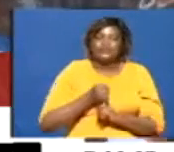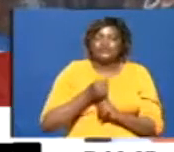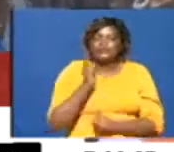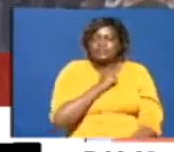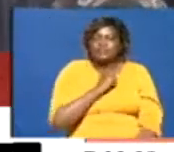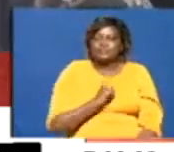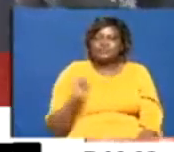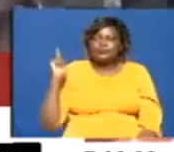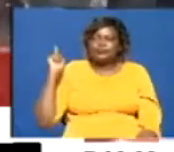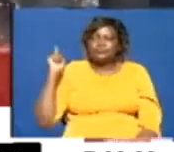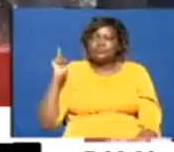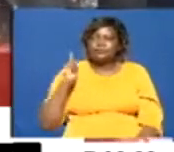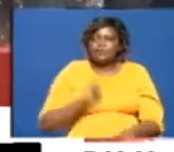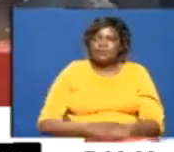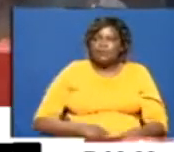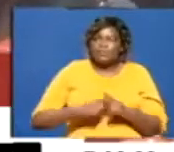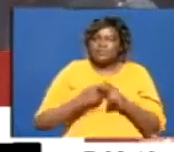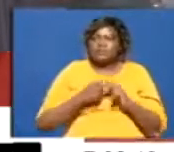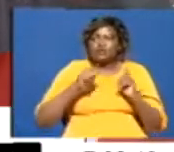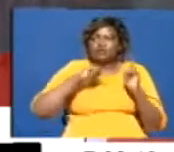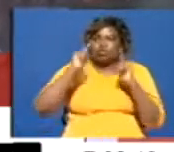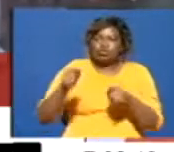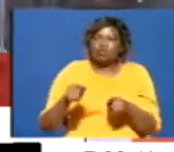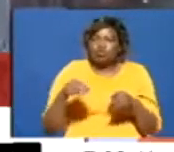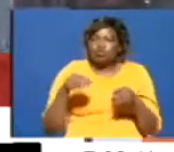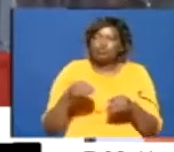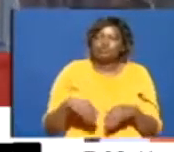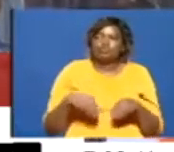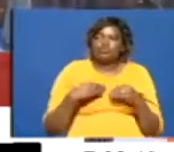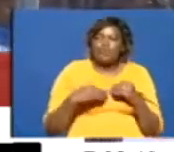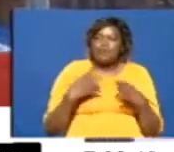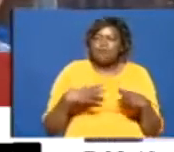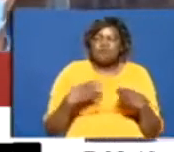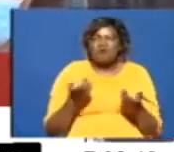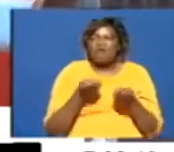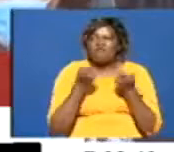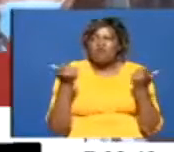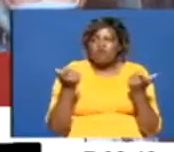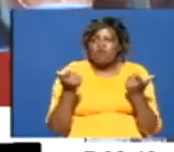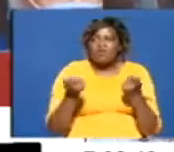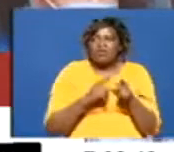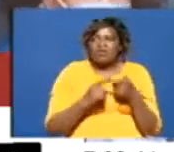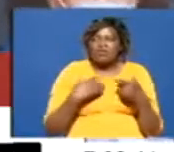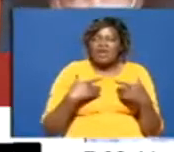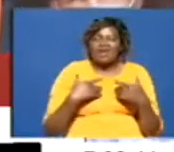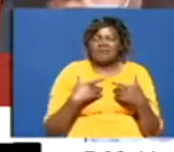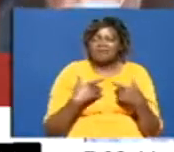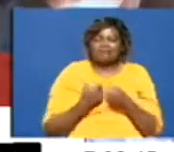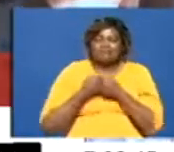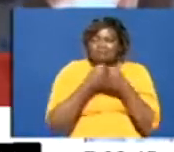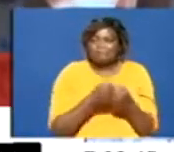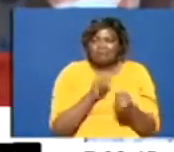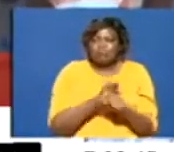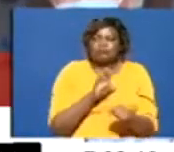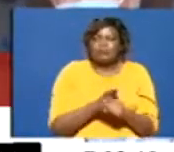Wakati tulianza hii safari ya bodo, hawa watu hawakuwa na sisi wengi na kulikuwa na vitamini.